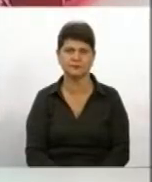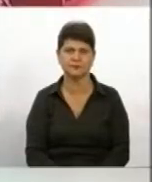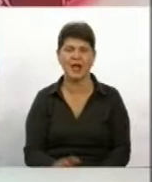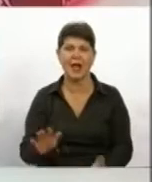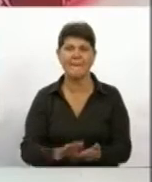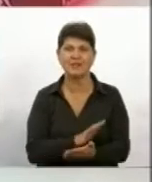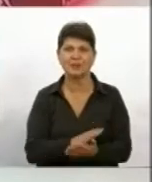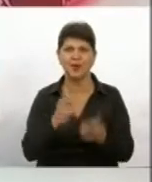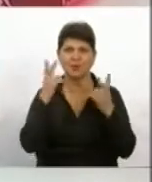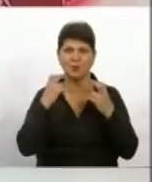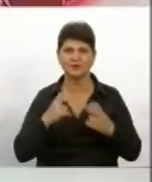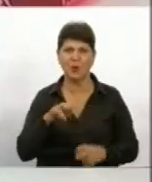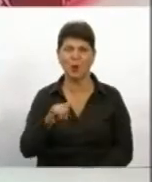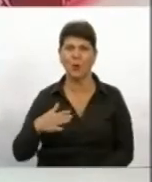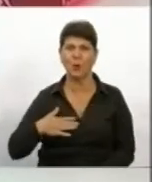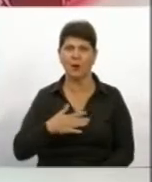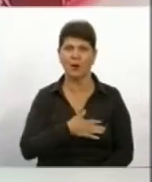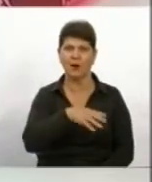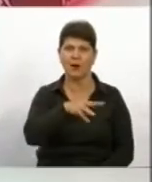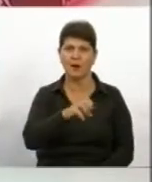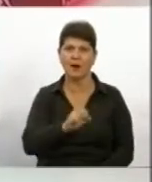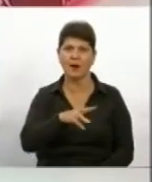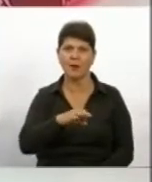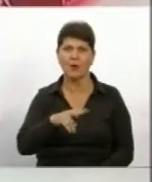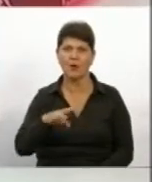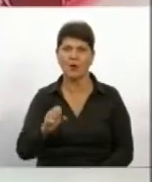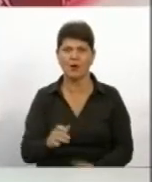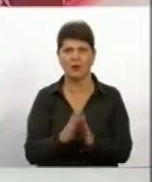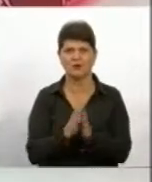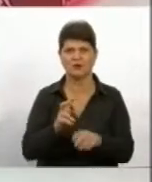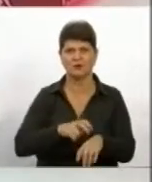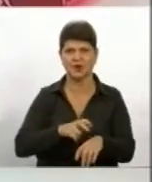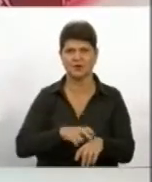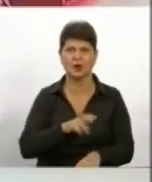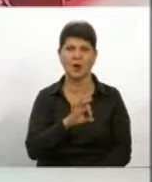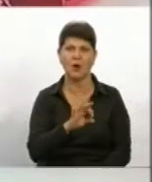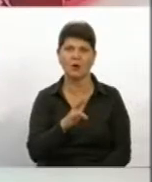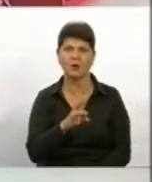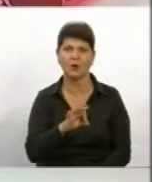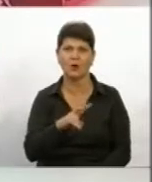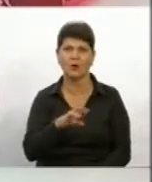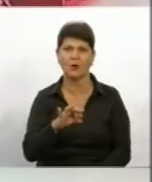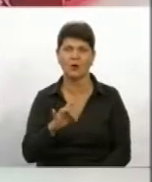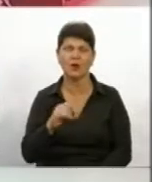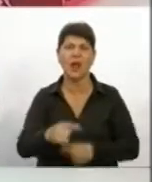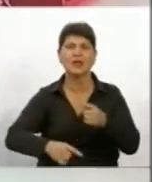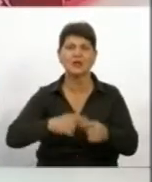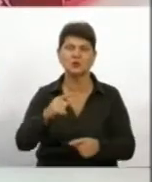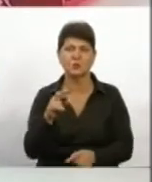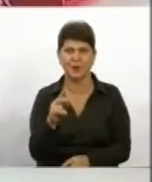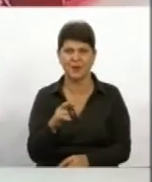Безоплатно обстежитись у мамолога кличуть вінничанок лікарі-онкологи. Зробити це можна буде наступної п'ятниці у Подільському центрі